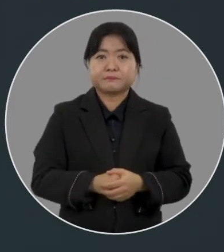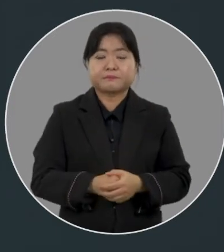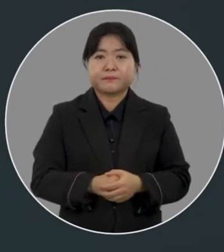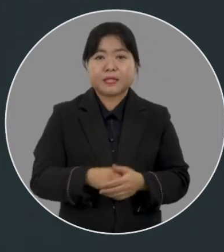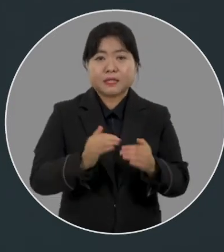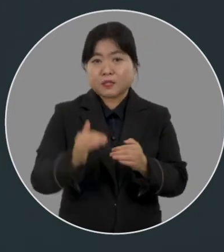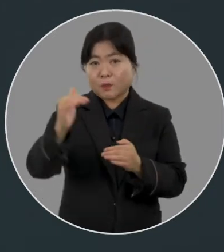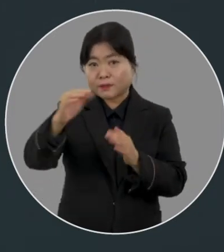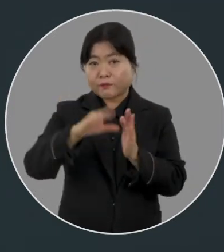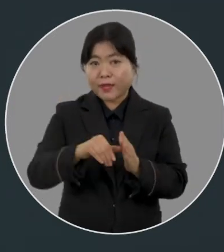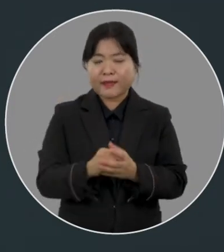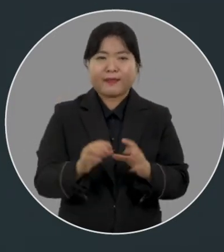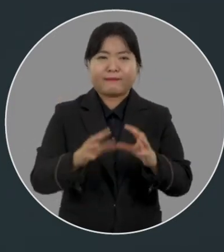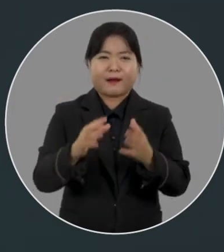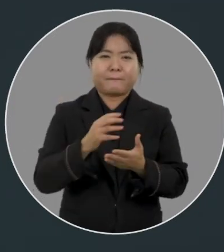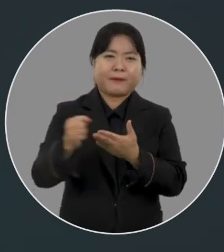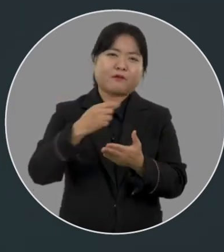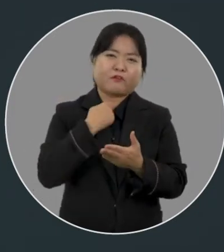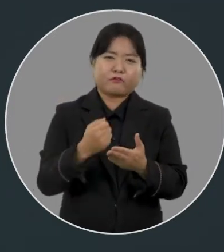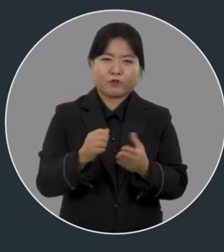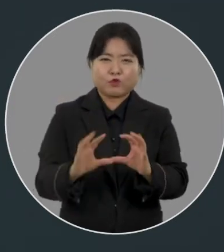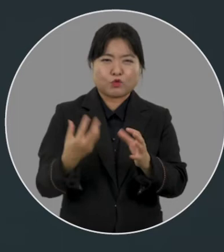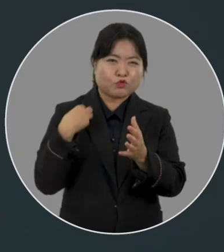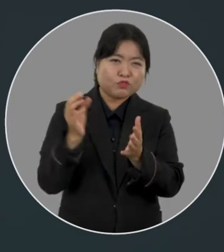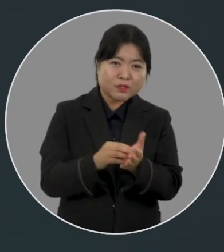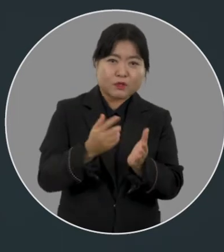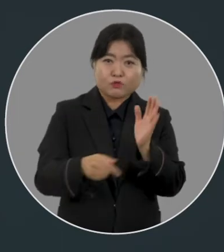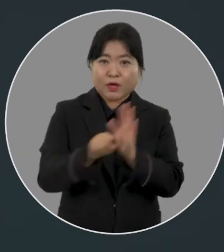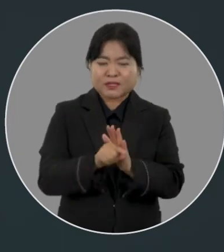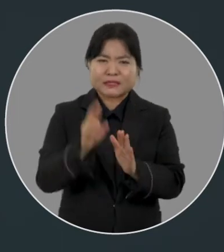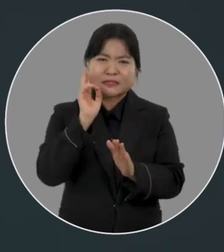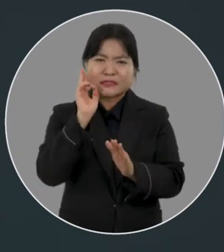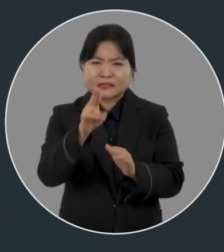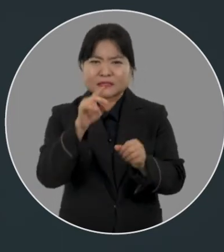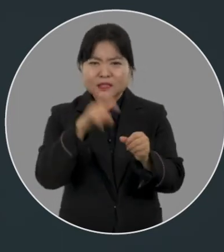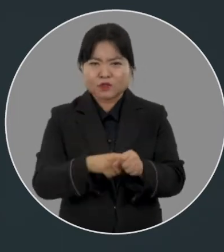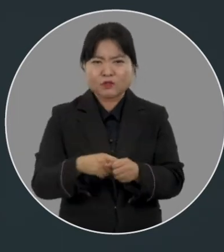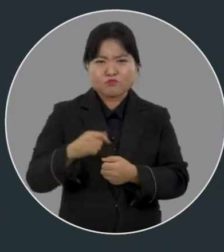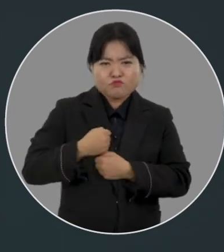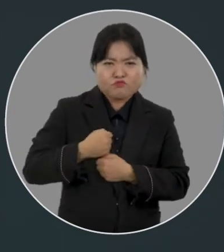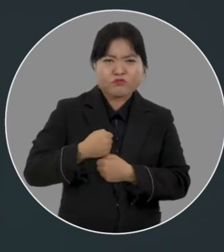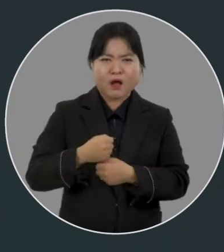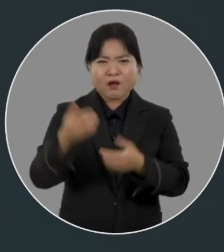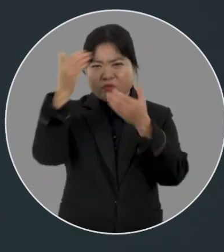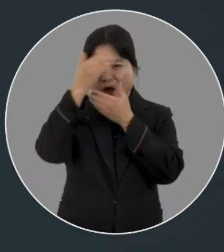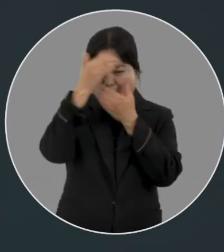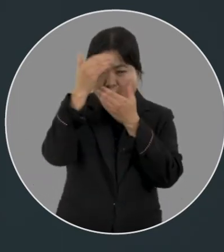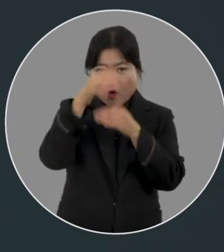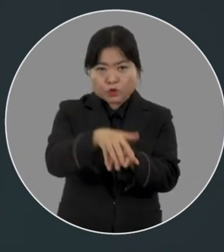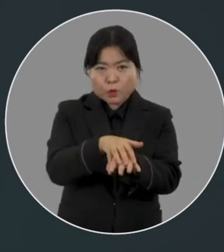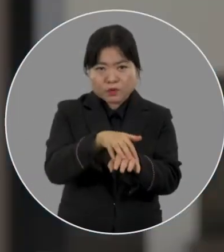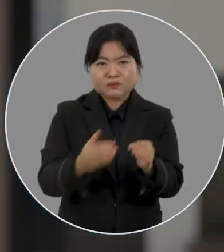이 과정에서 나라를 빼앗겼던 적을 되찾기 위한 어떤 극단적인 무장 테러 조직이 생겨날